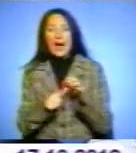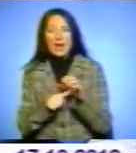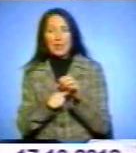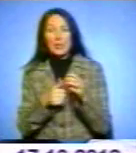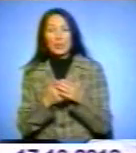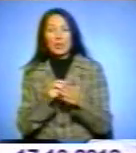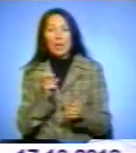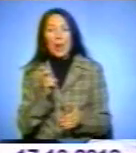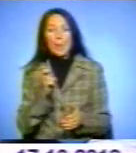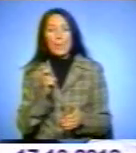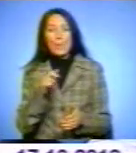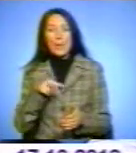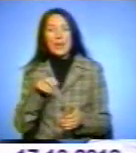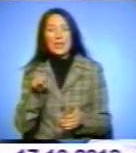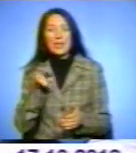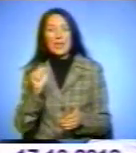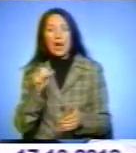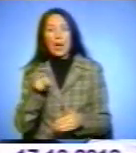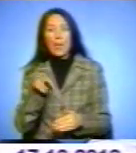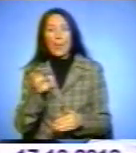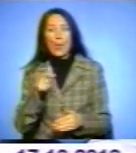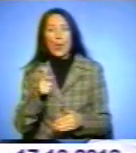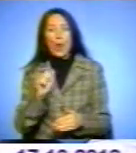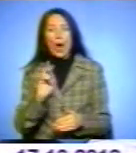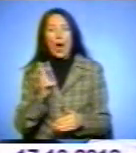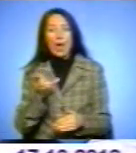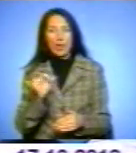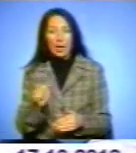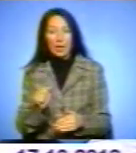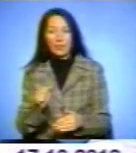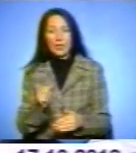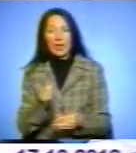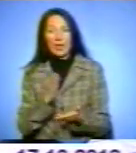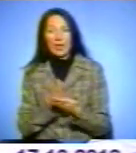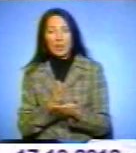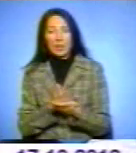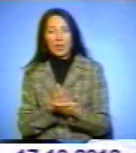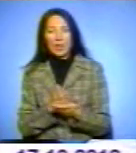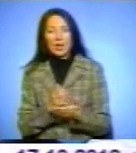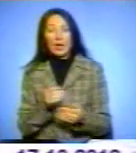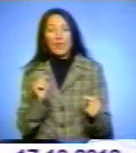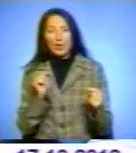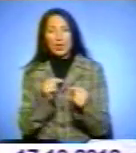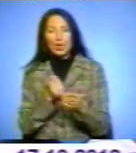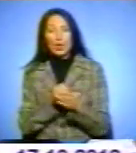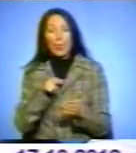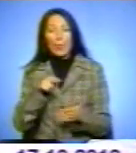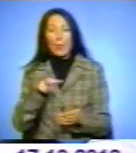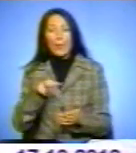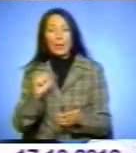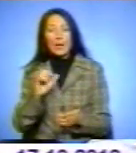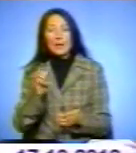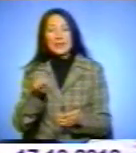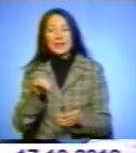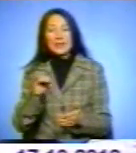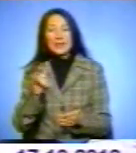бліда поганка, як і сказала, що ця дитина отруїлася блідою поганкою, бліда поганка, вона відноситься до пластинчастих грибів. Люди думають,